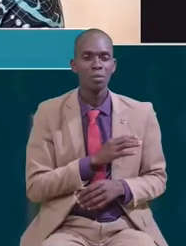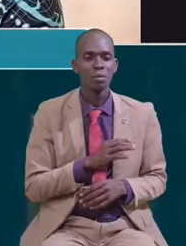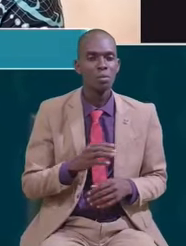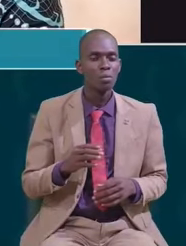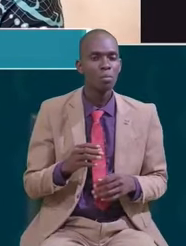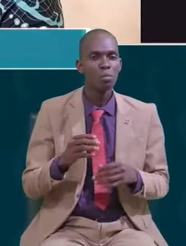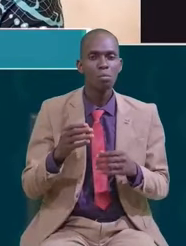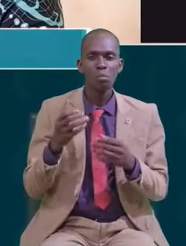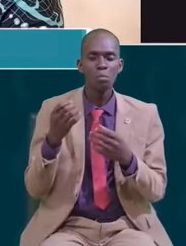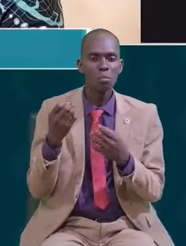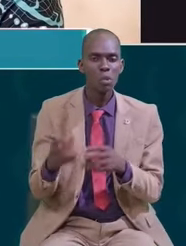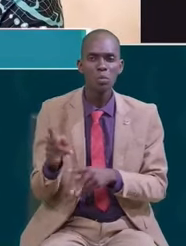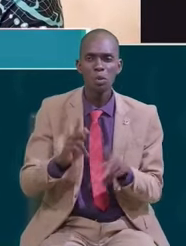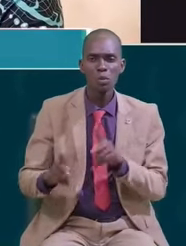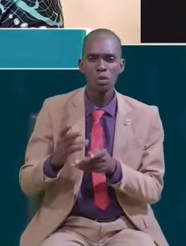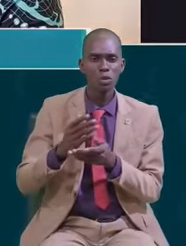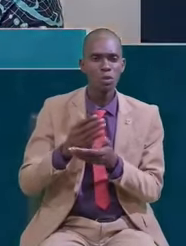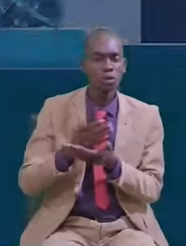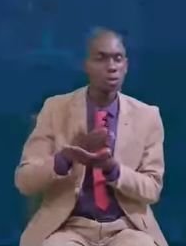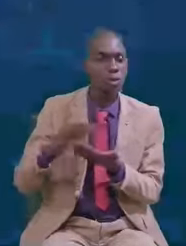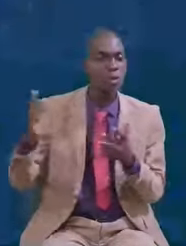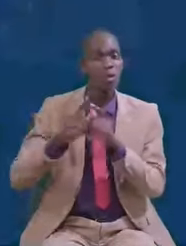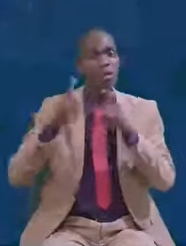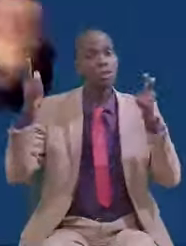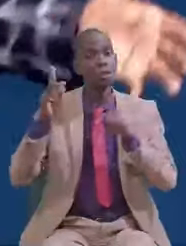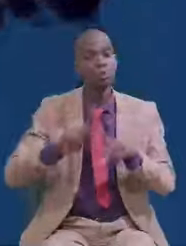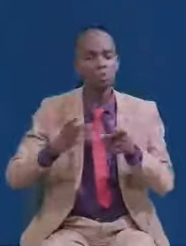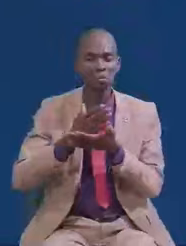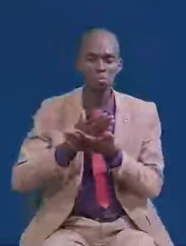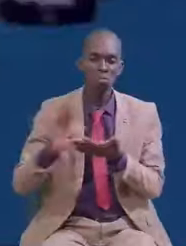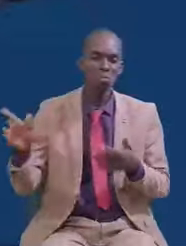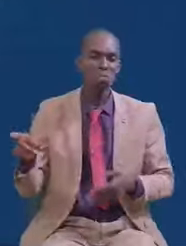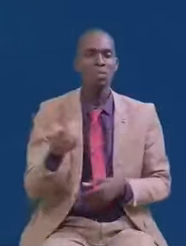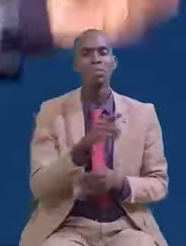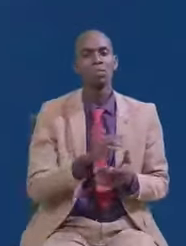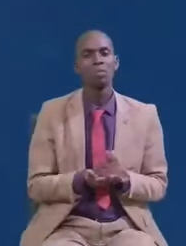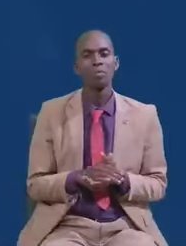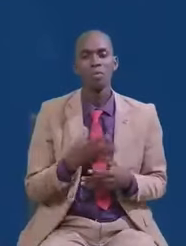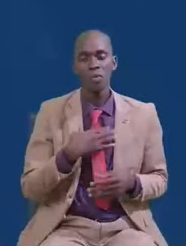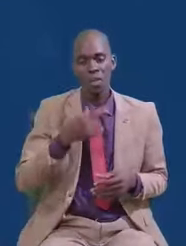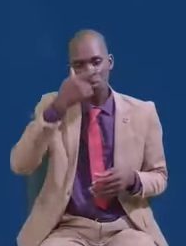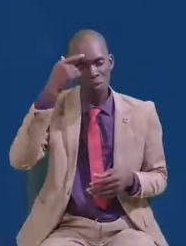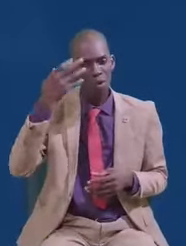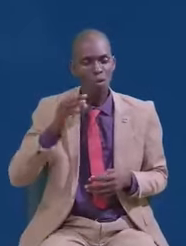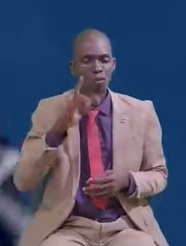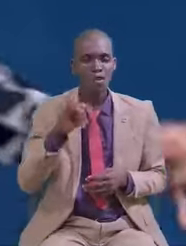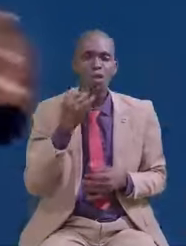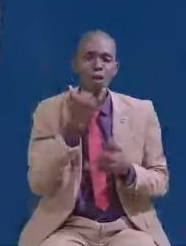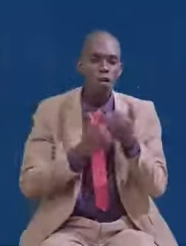Les gens qui ont le sens te rejettent à cause des choses mauvaises que tu as